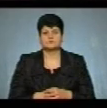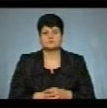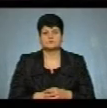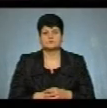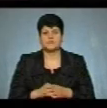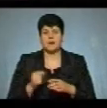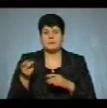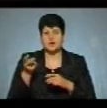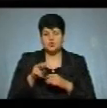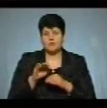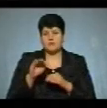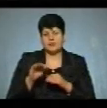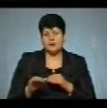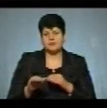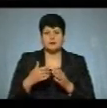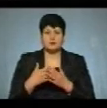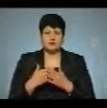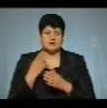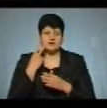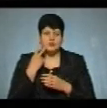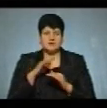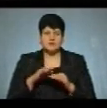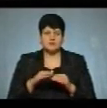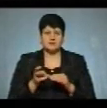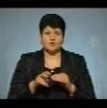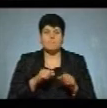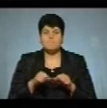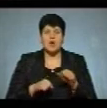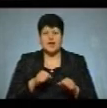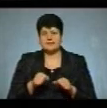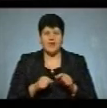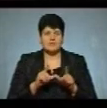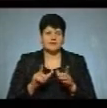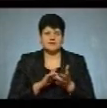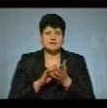Прийшов маленький, мабуть, прийшов, як завжди, діти покататися. І